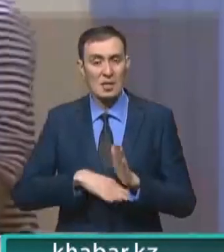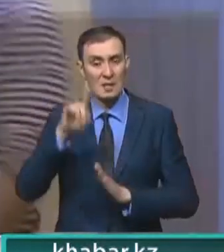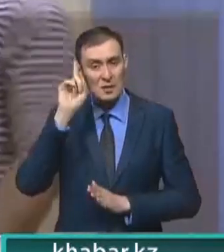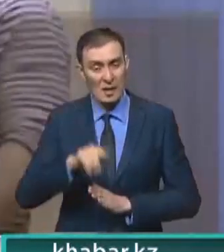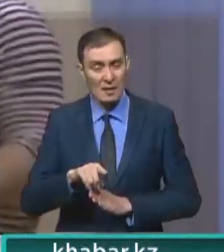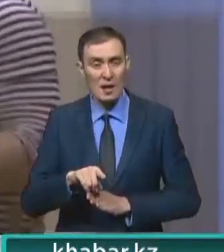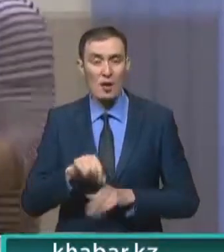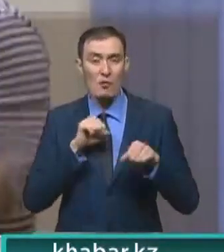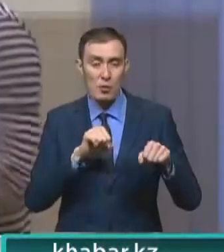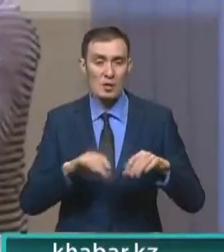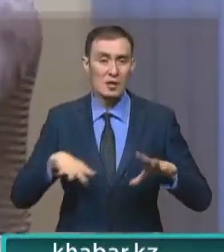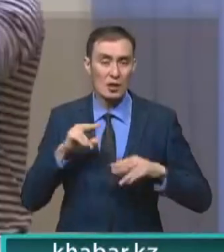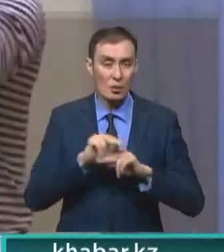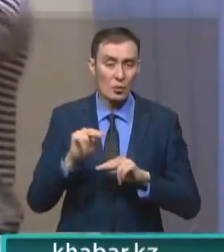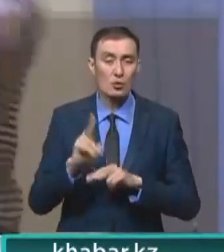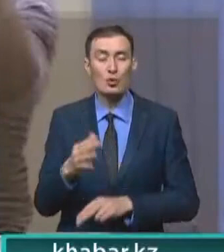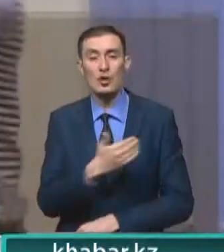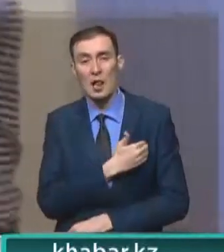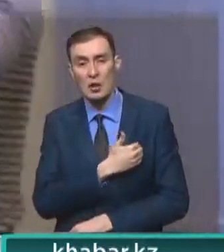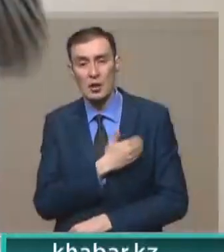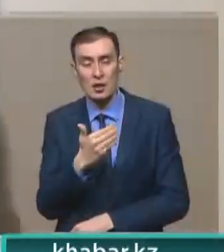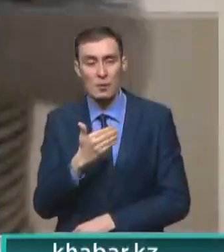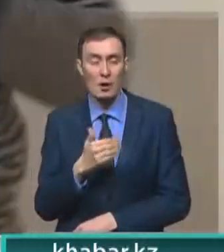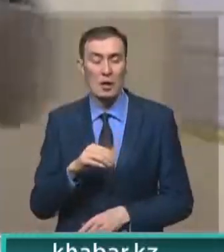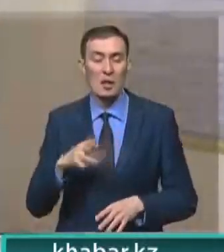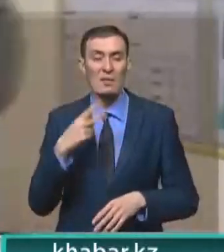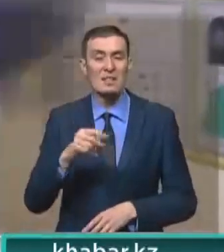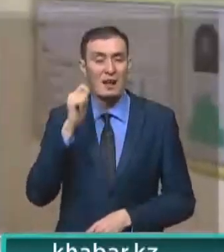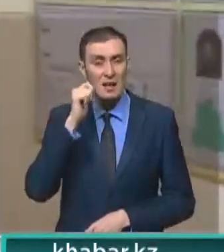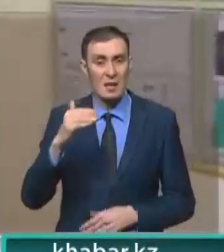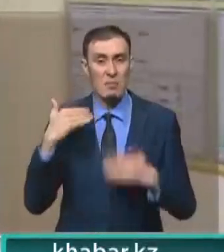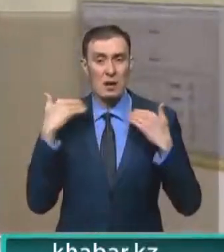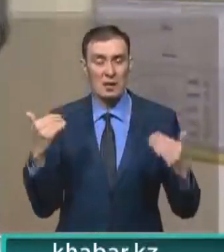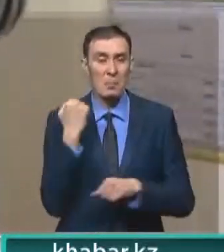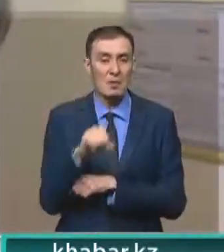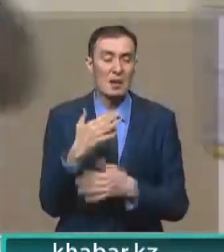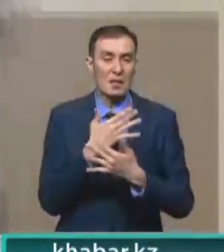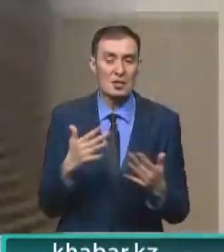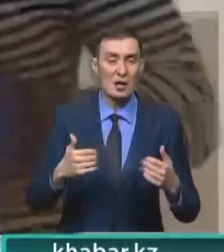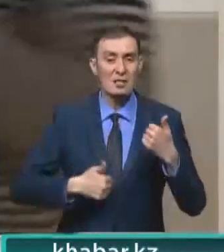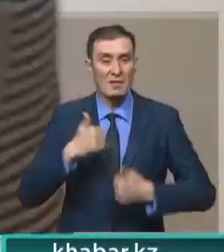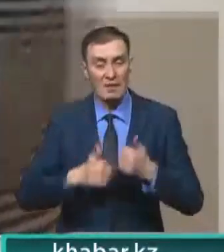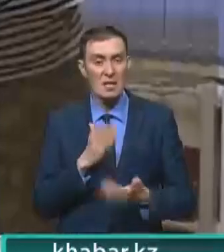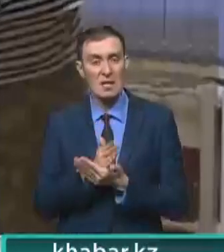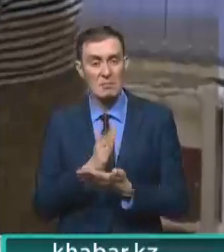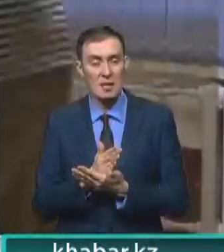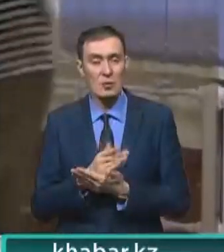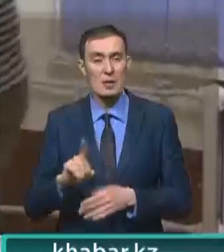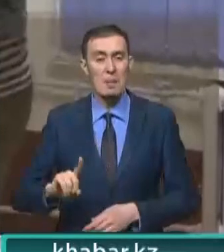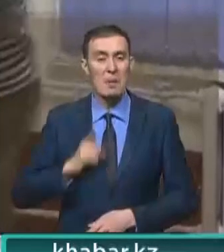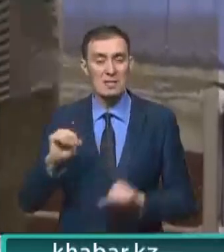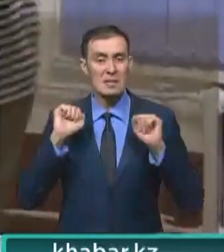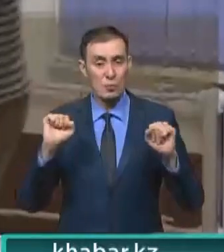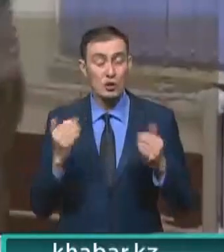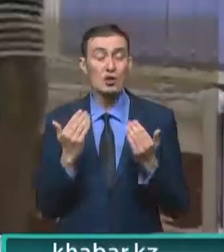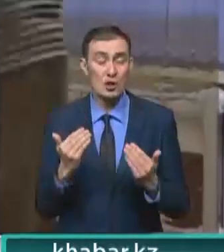свои навыки в боксе и тренирует всех желающих. Ставит им удар. 20-летний богатырь – победитель различных соревнований, имеет разряд мастера спорта.